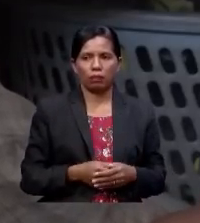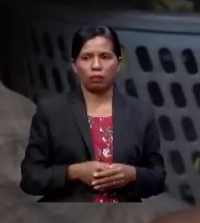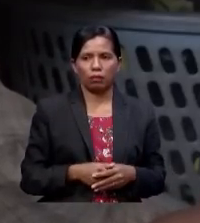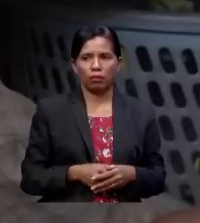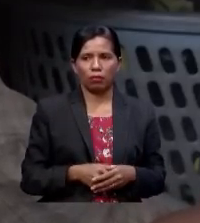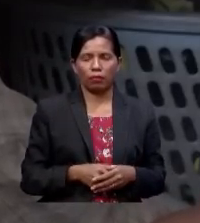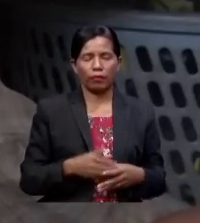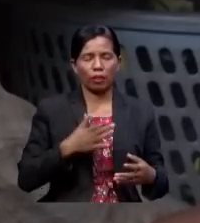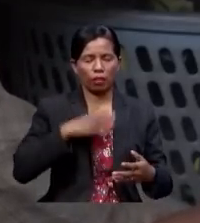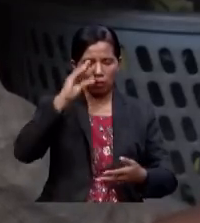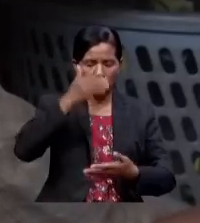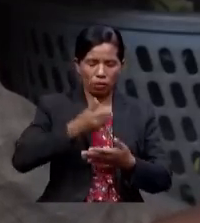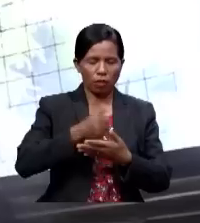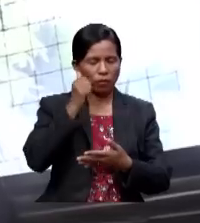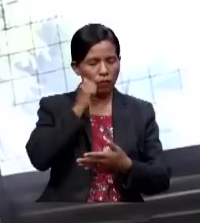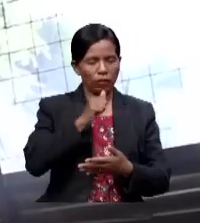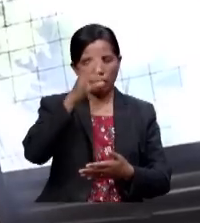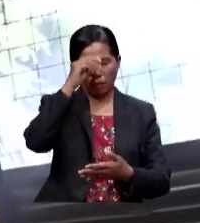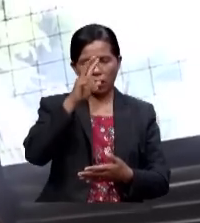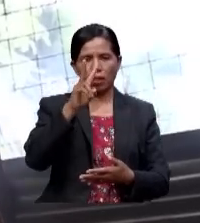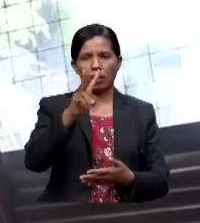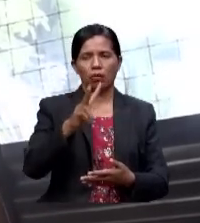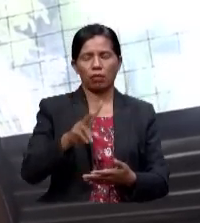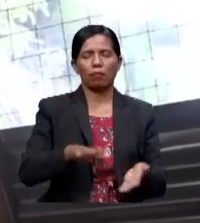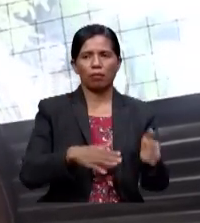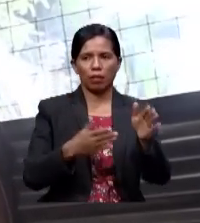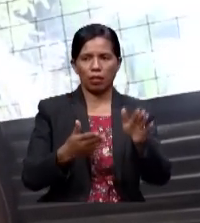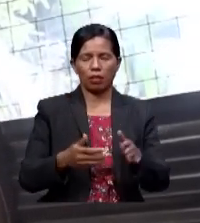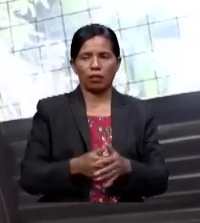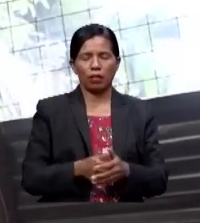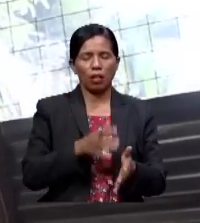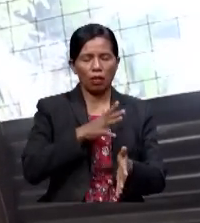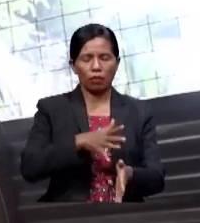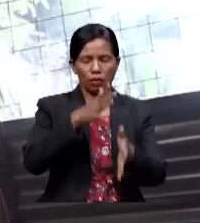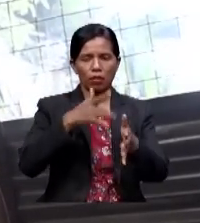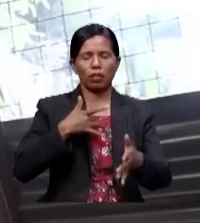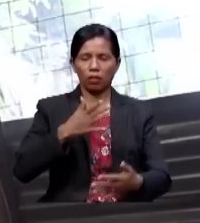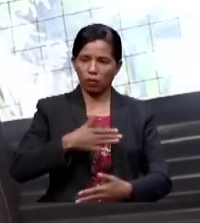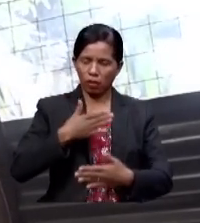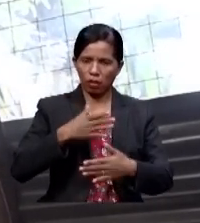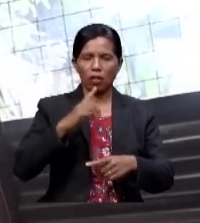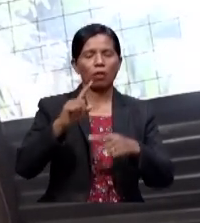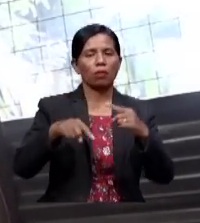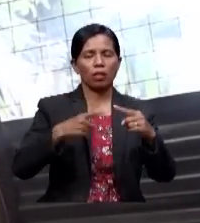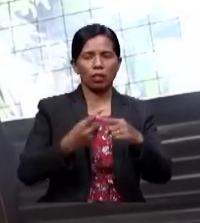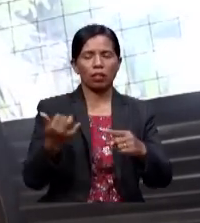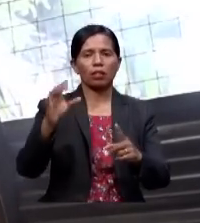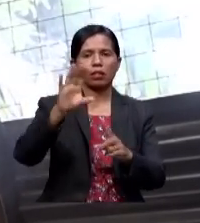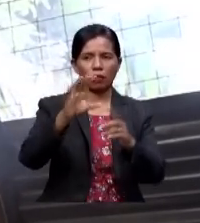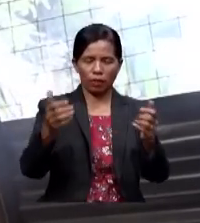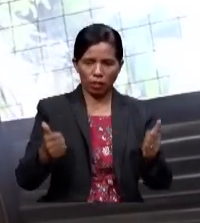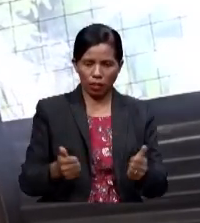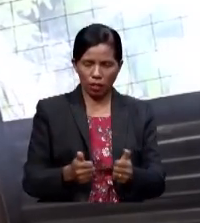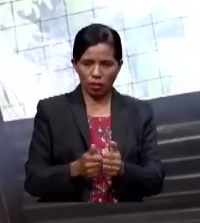Ida unu ampeto mana mati hotune. Avo Maria ho avo Simeão sentik solo kliu, banhira se fi aldea